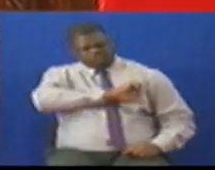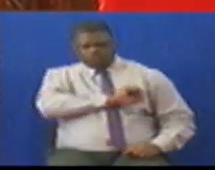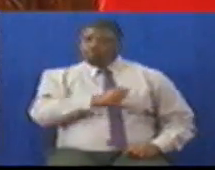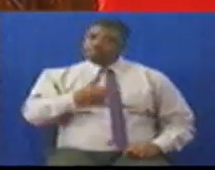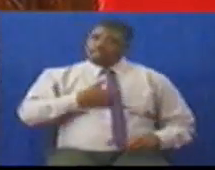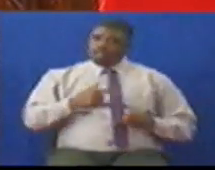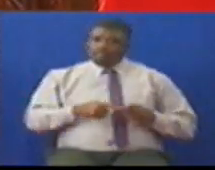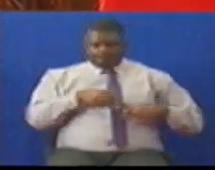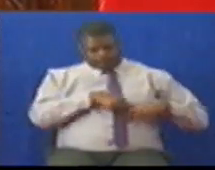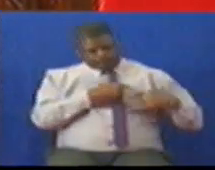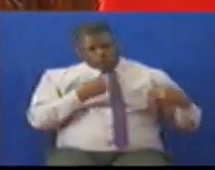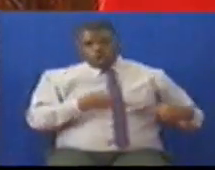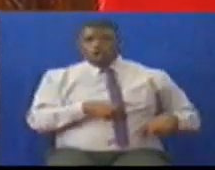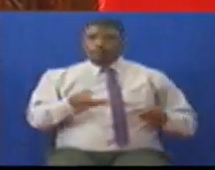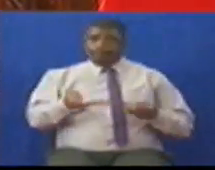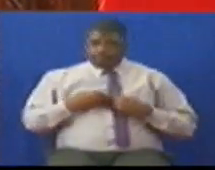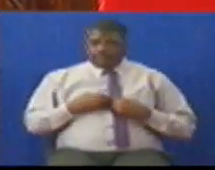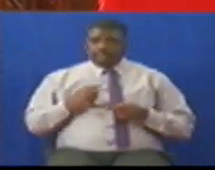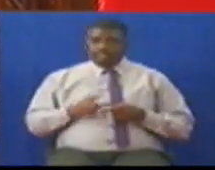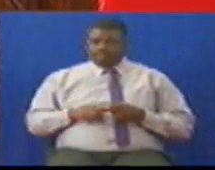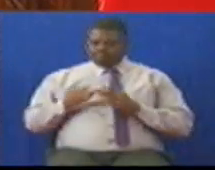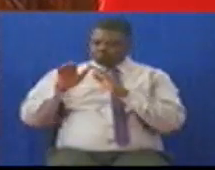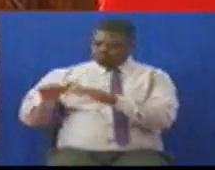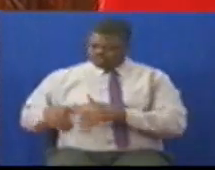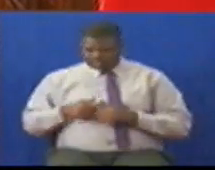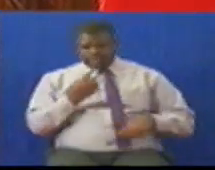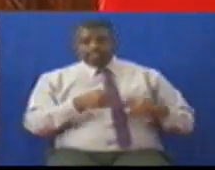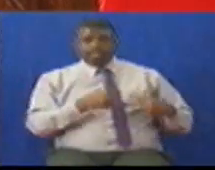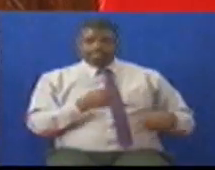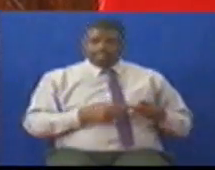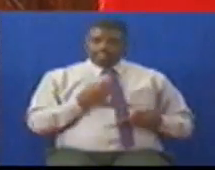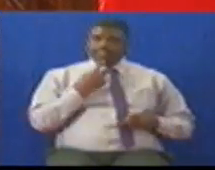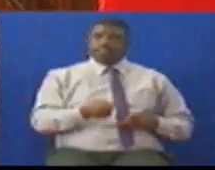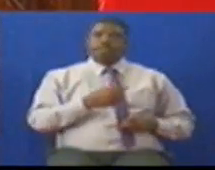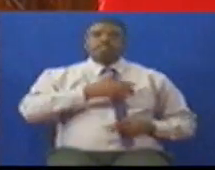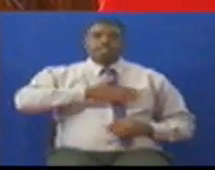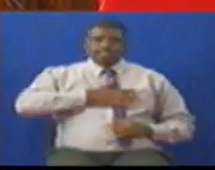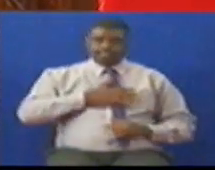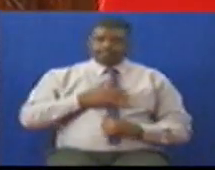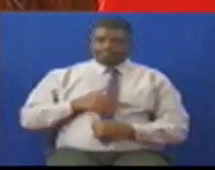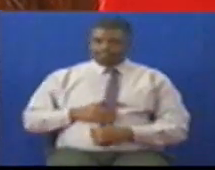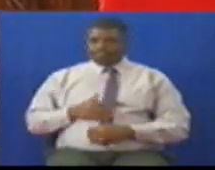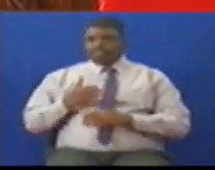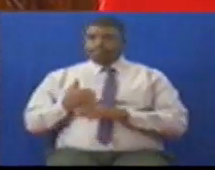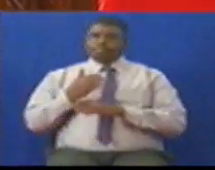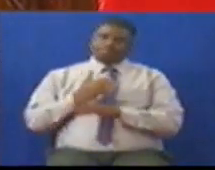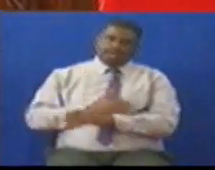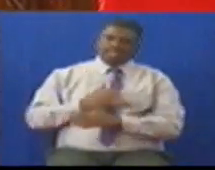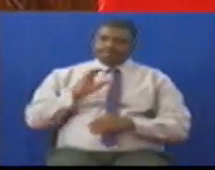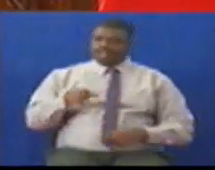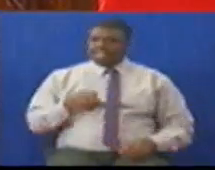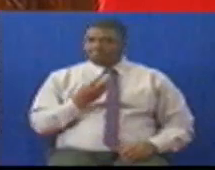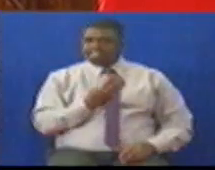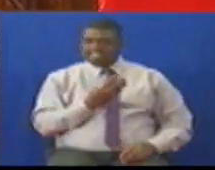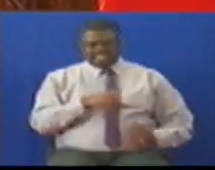haya ya kibunge na ya kisiasa ambayo naendelea kujifunza. Nasema asante sana. Mheshimiwa Speaker, baada ya miaka takriban 4 na